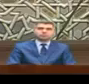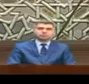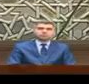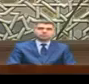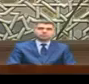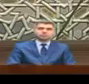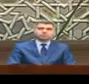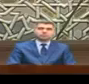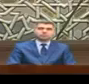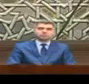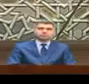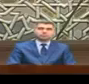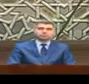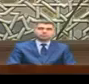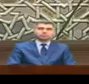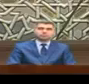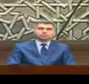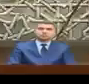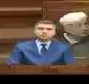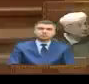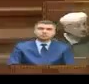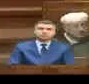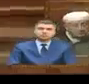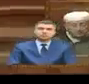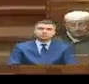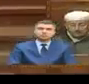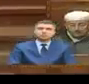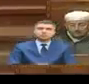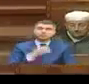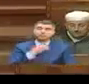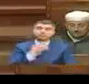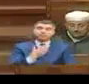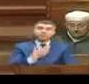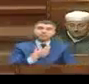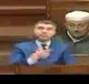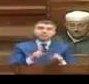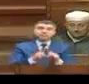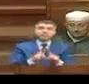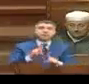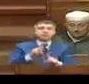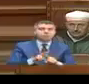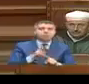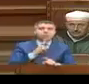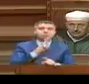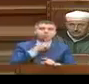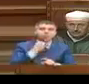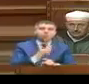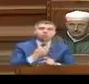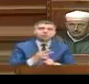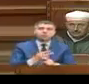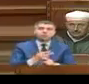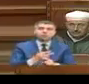ماكش خدام. السيد الرئيس، السيد الوزير، في الحقيقة فعلا الحكومة متعقلة